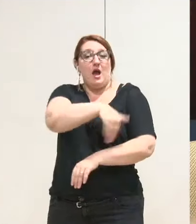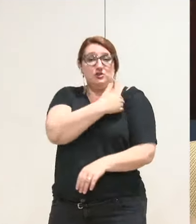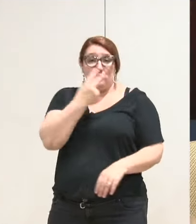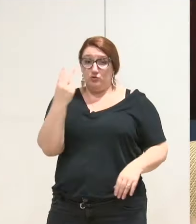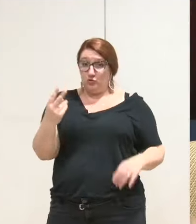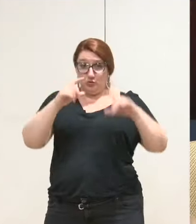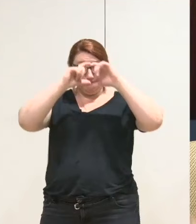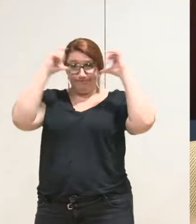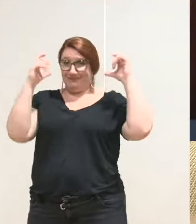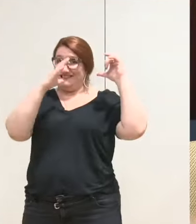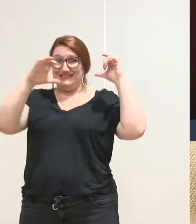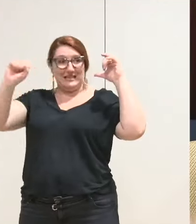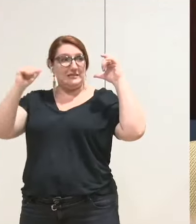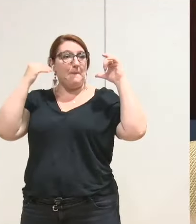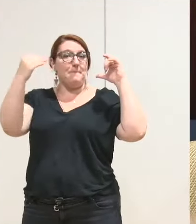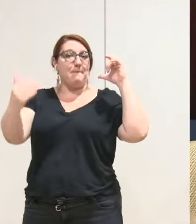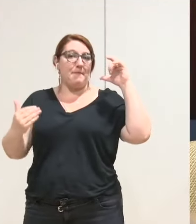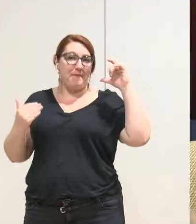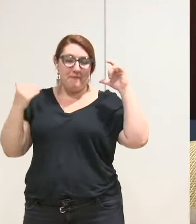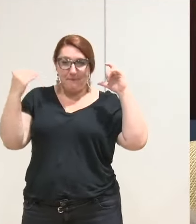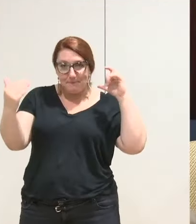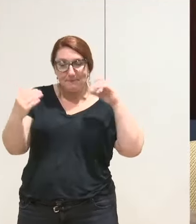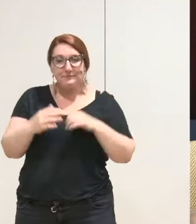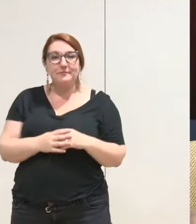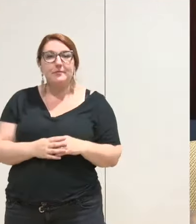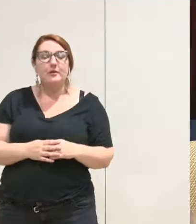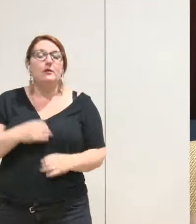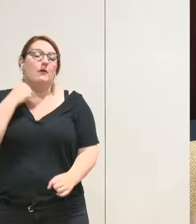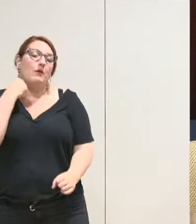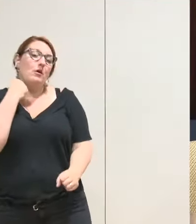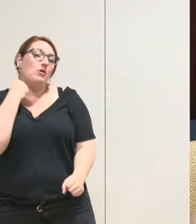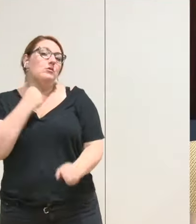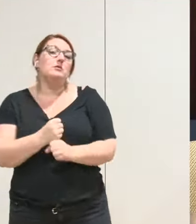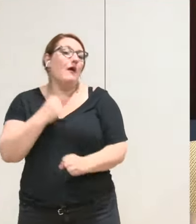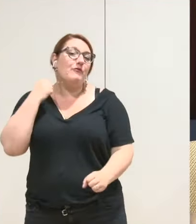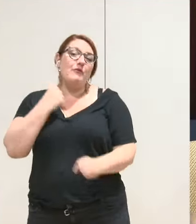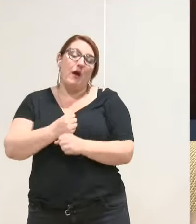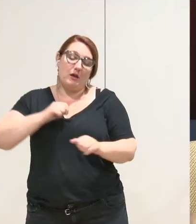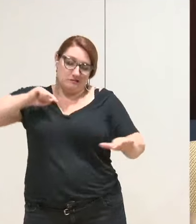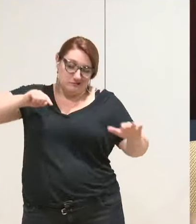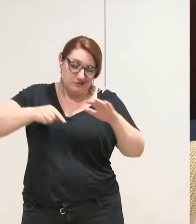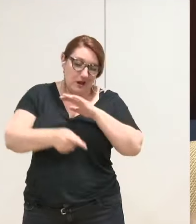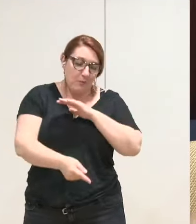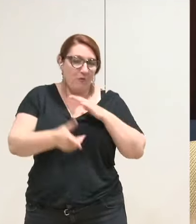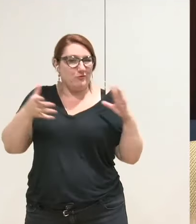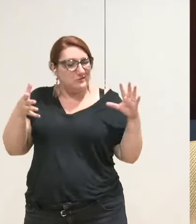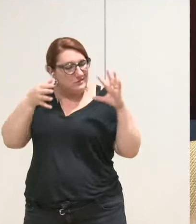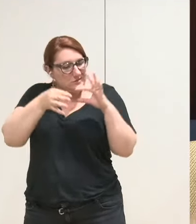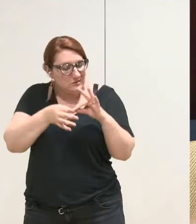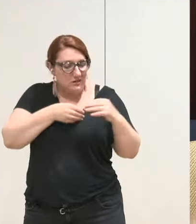agents du CCS et il y aura donc un travail beaucoup très approfondi entre la direction